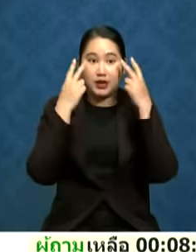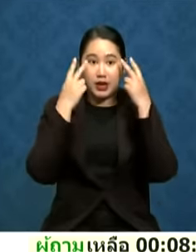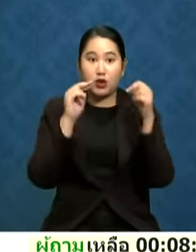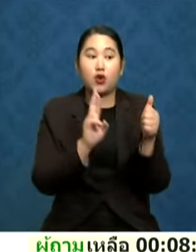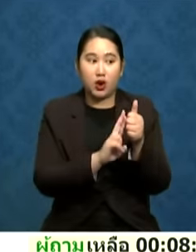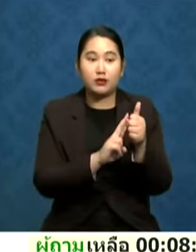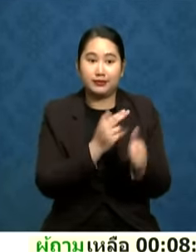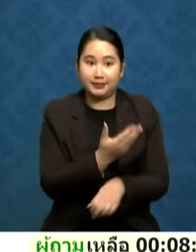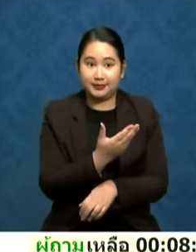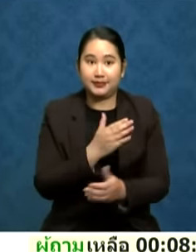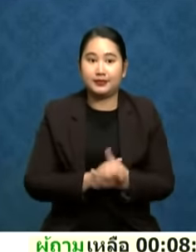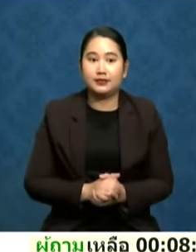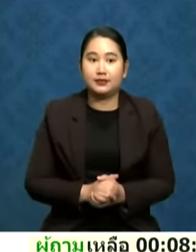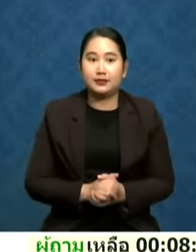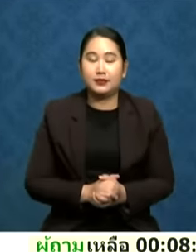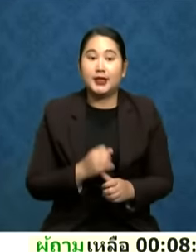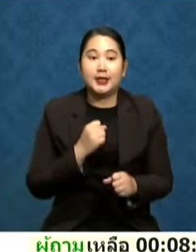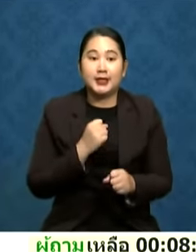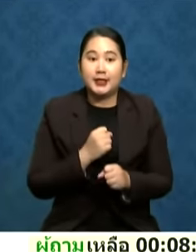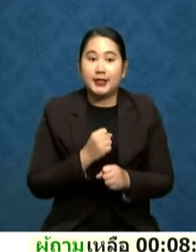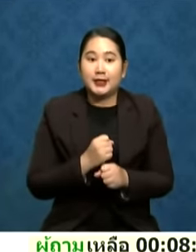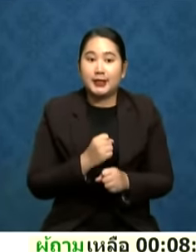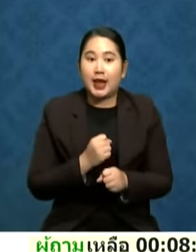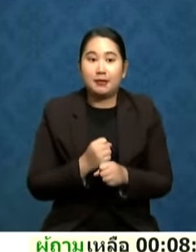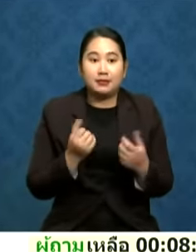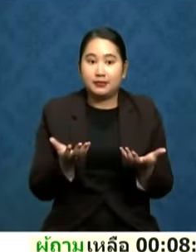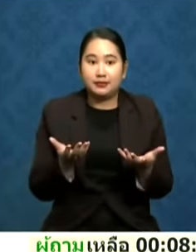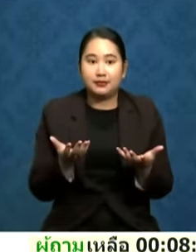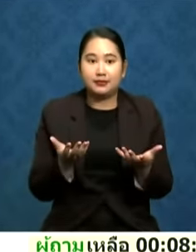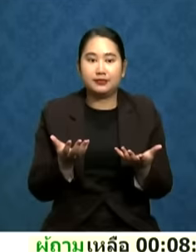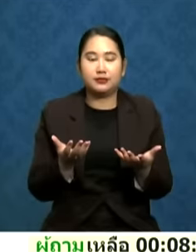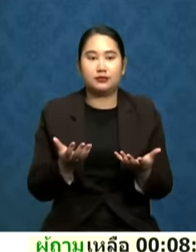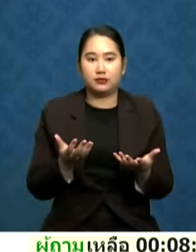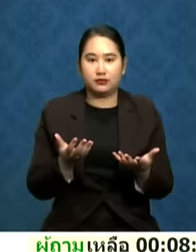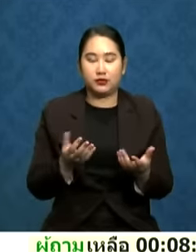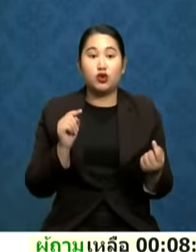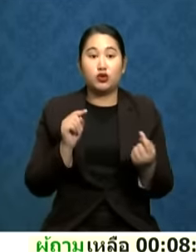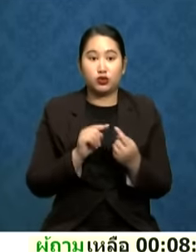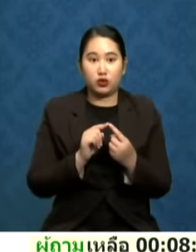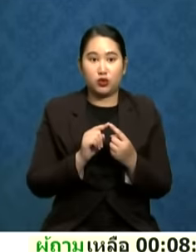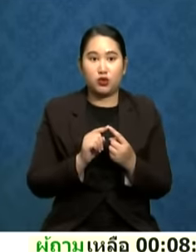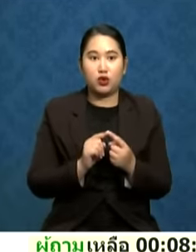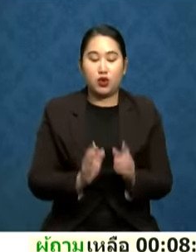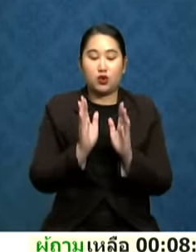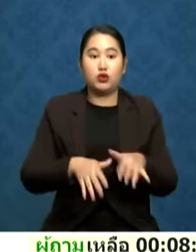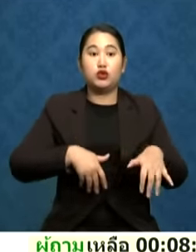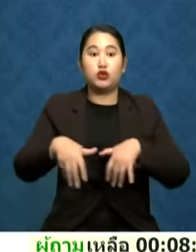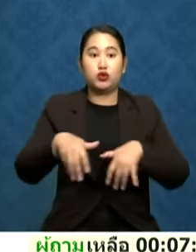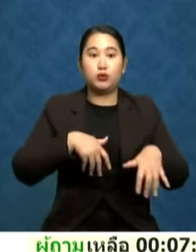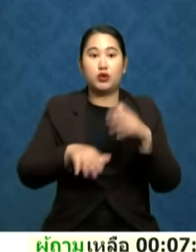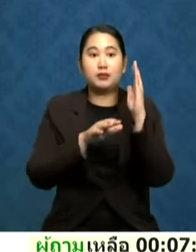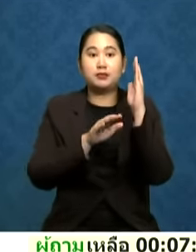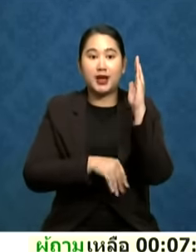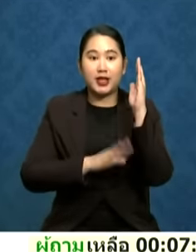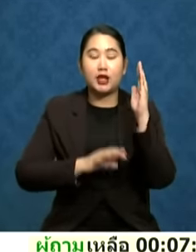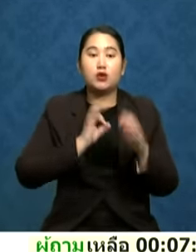มุนตรี ท่านจะทำอย่างไรเพื่อฝืนความไว้วัใจของพนองประชาชน ในพื้น